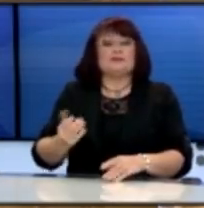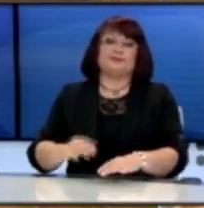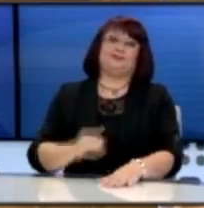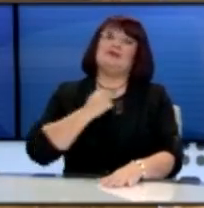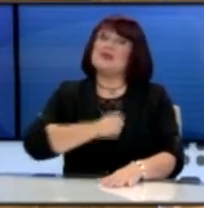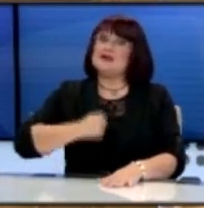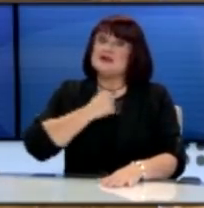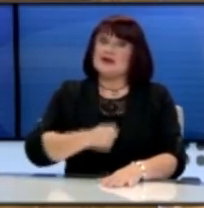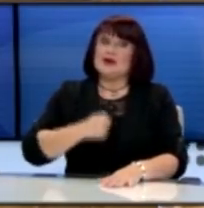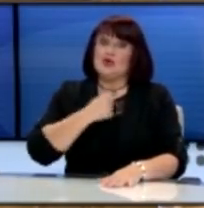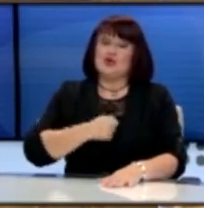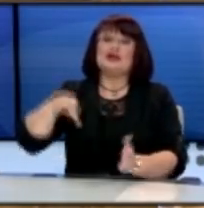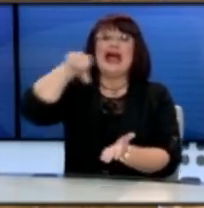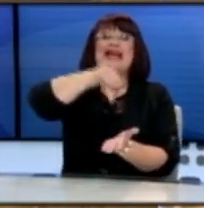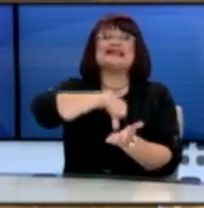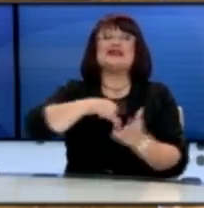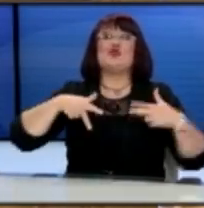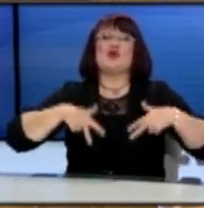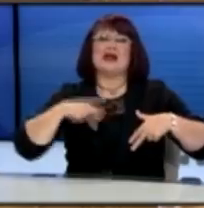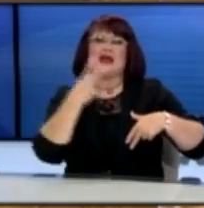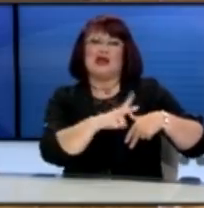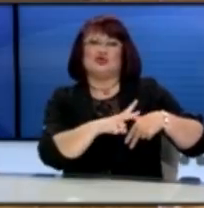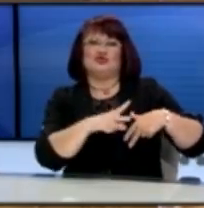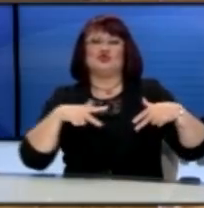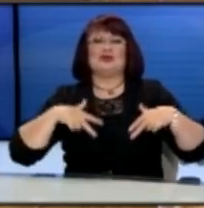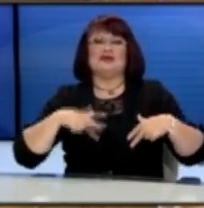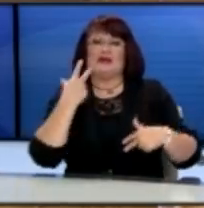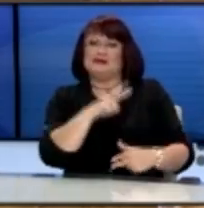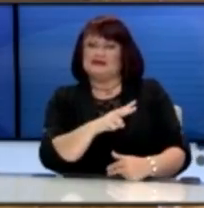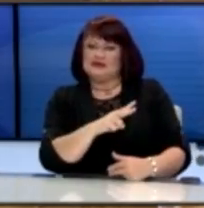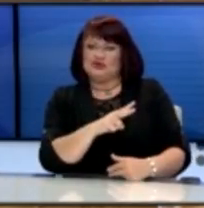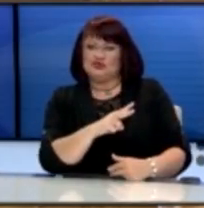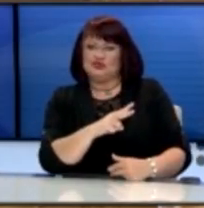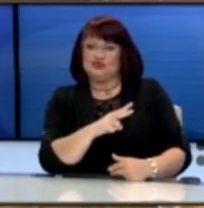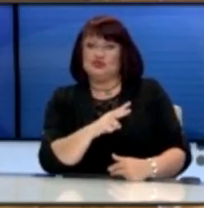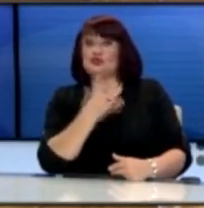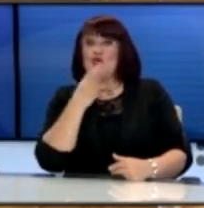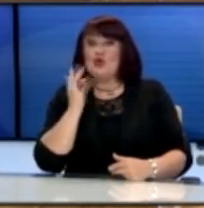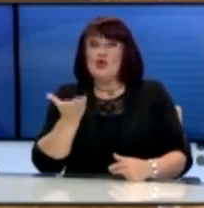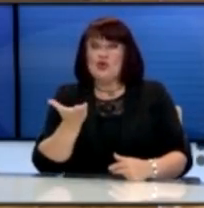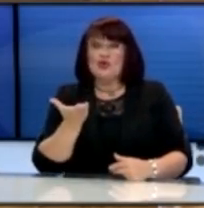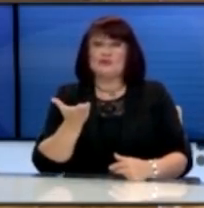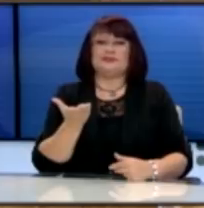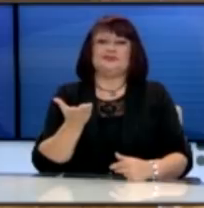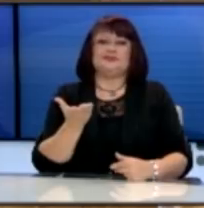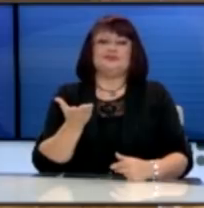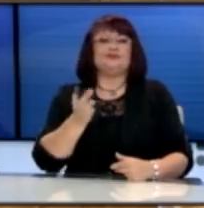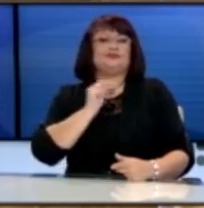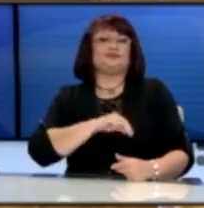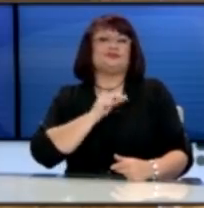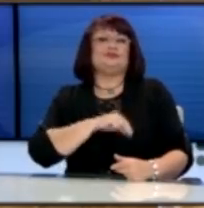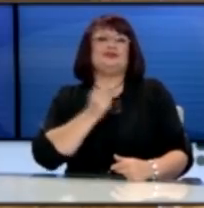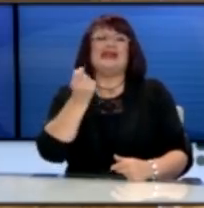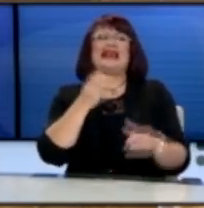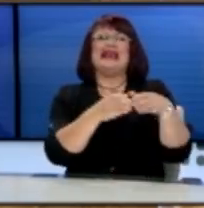Δυστυχώς όμως το αστικό κράτος σας και η κυβέρνησή σας, ακριβώς επειδή πορεύονται με συμφέροντα